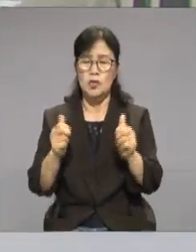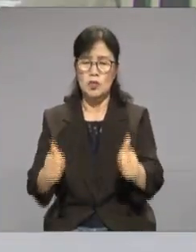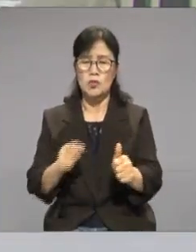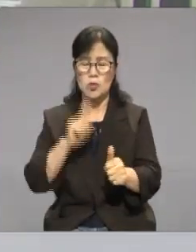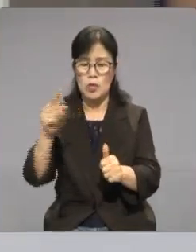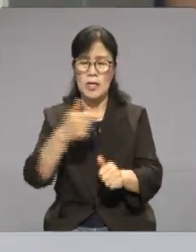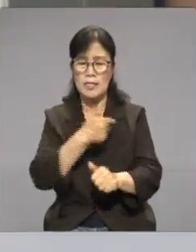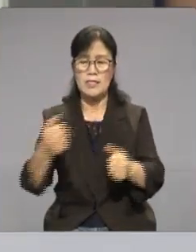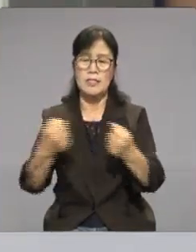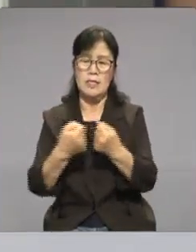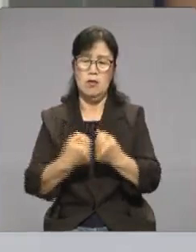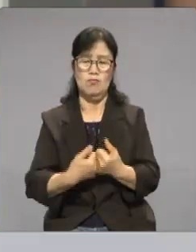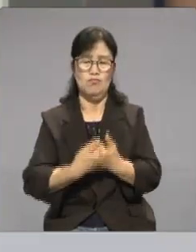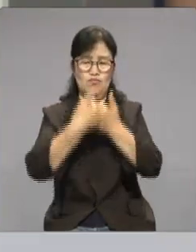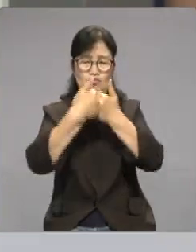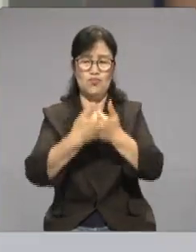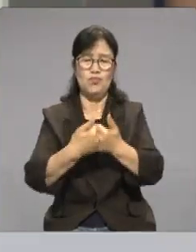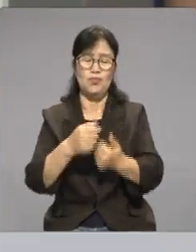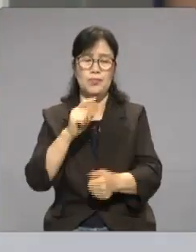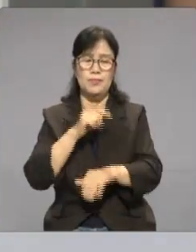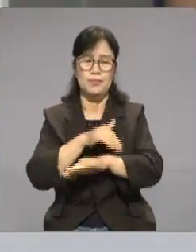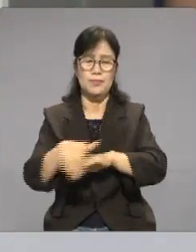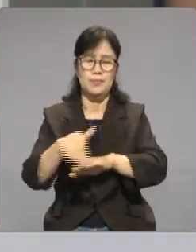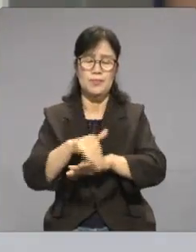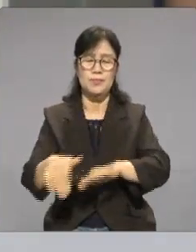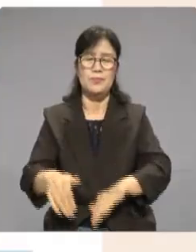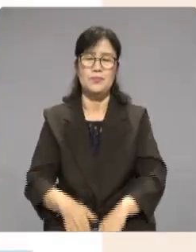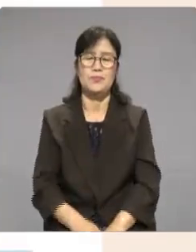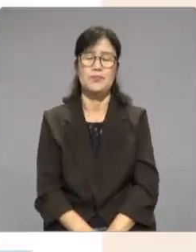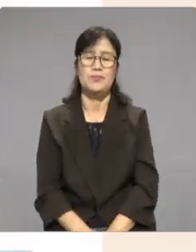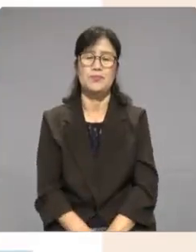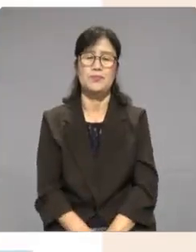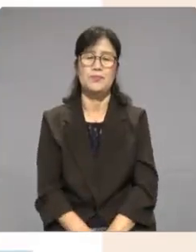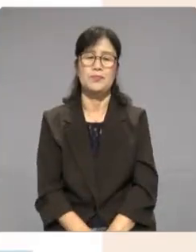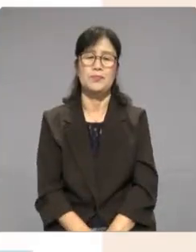싸움으로 맞서겠다는 입장입니다. 차윤경 기자입니다.